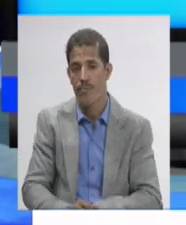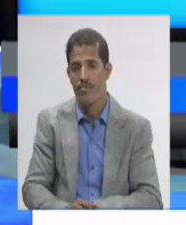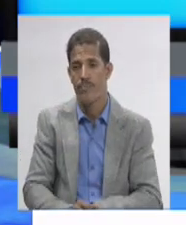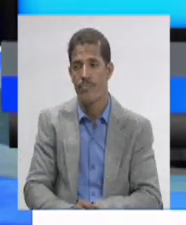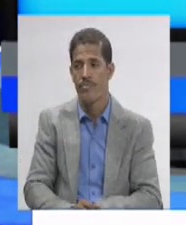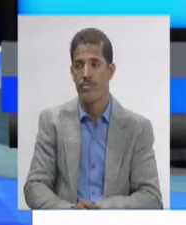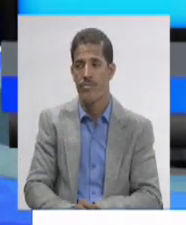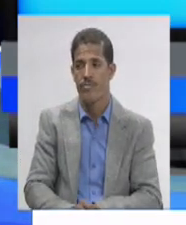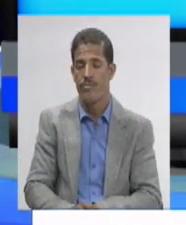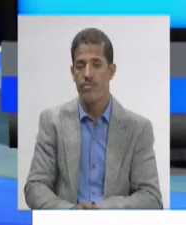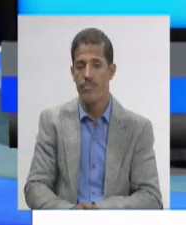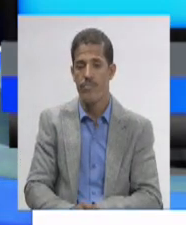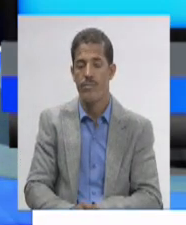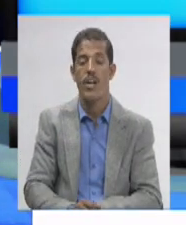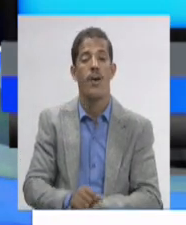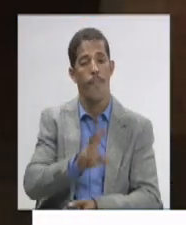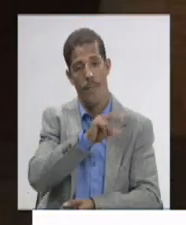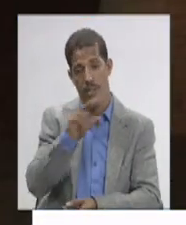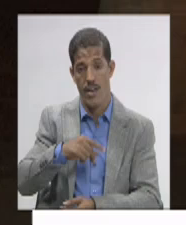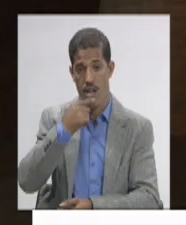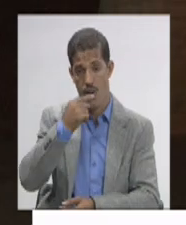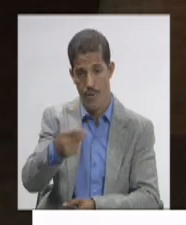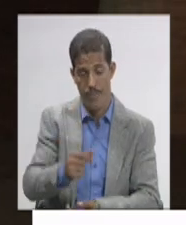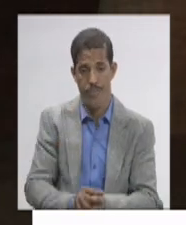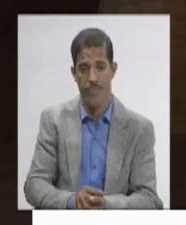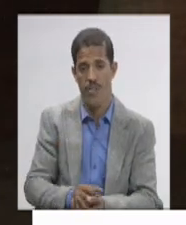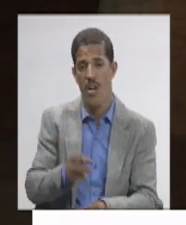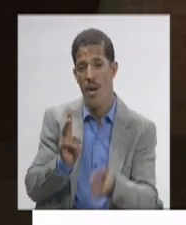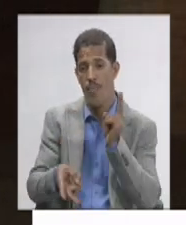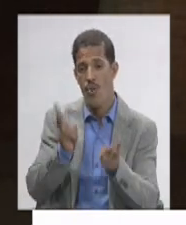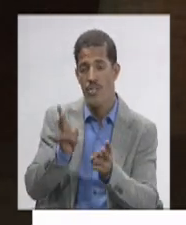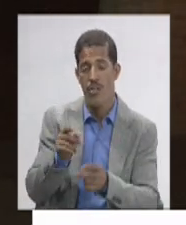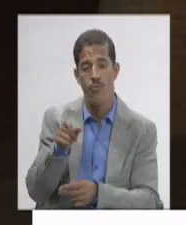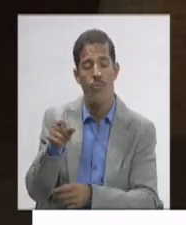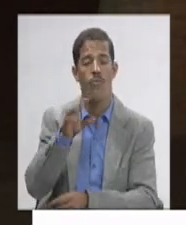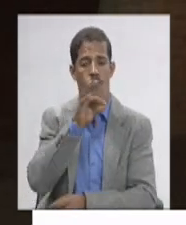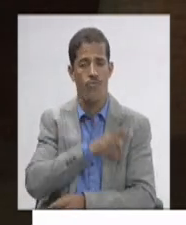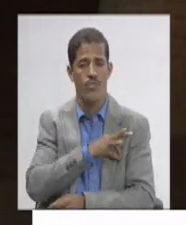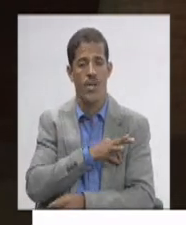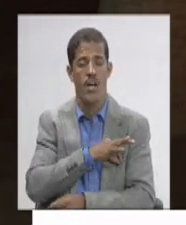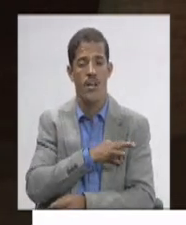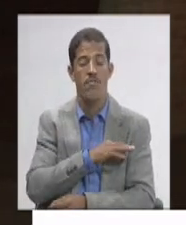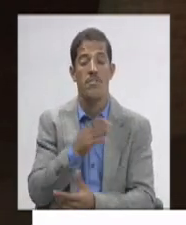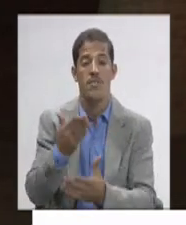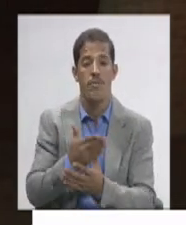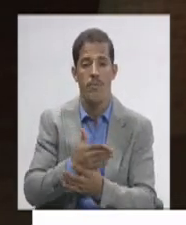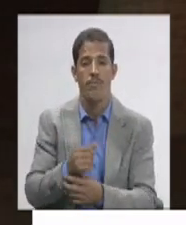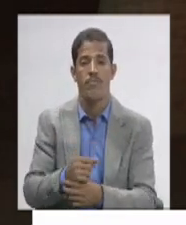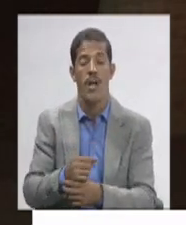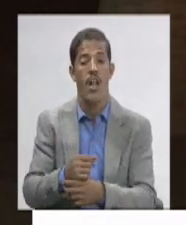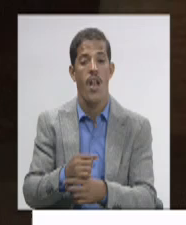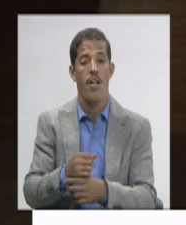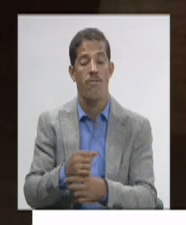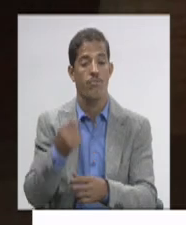المهرجان كما ذكرت كما ذكرت المهرجان فرصه فرصه ل لا